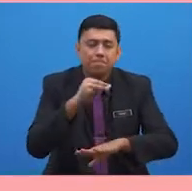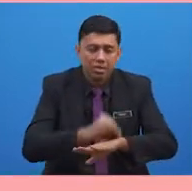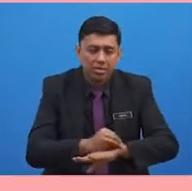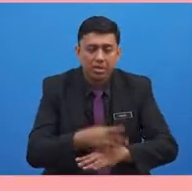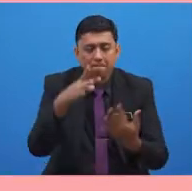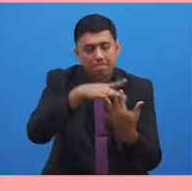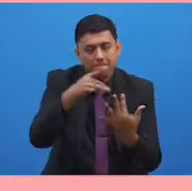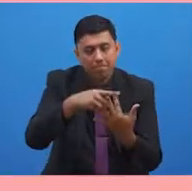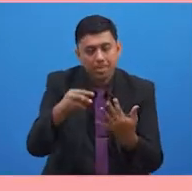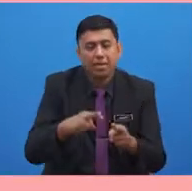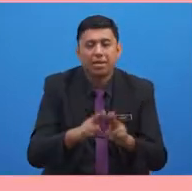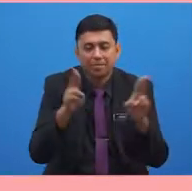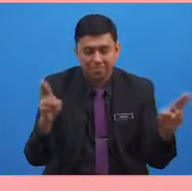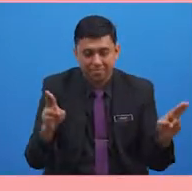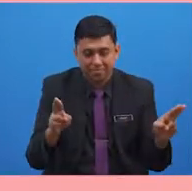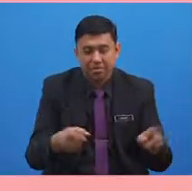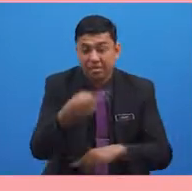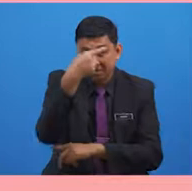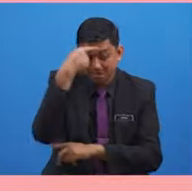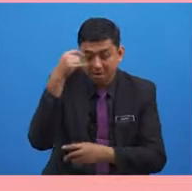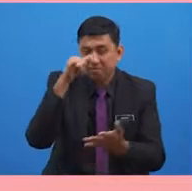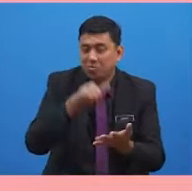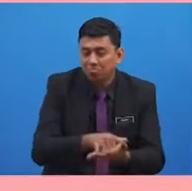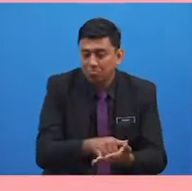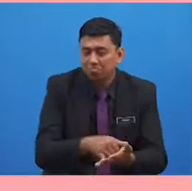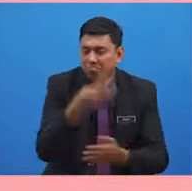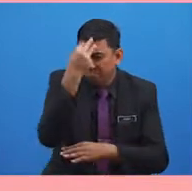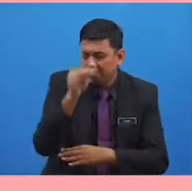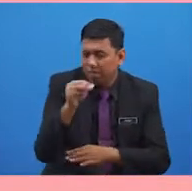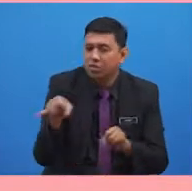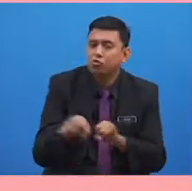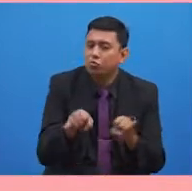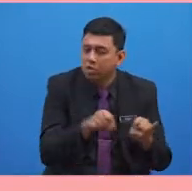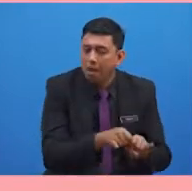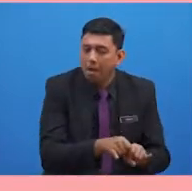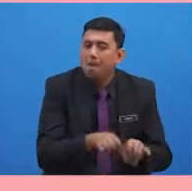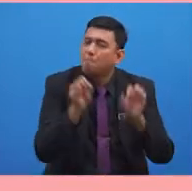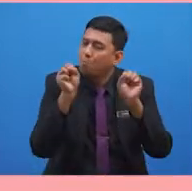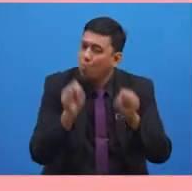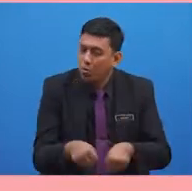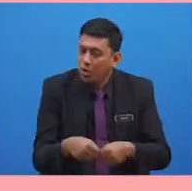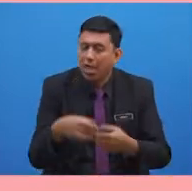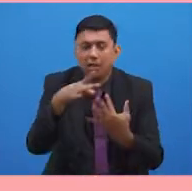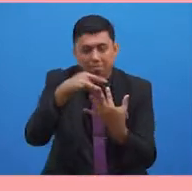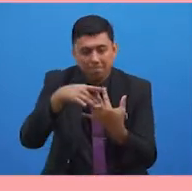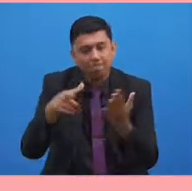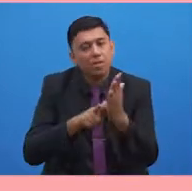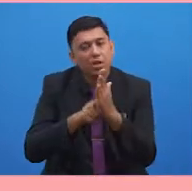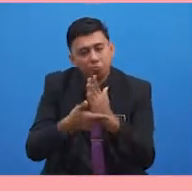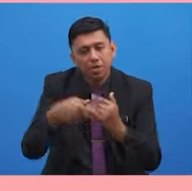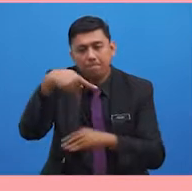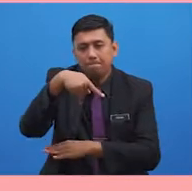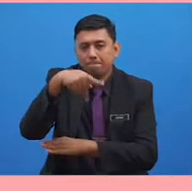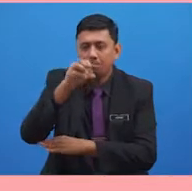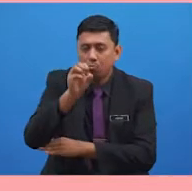raya? Atas faktor tersebut, maka mereka juga dibenarkan mengundi melalui